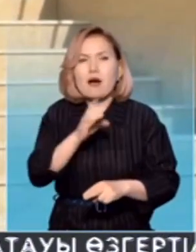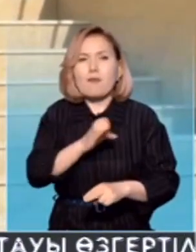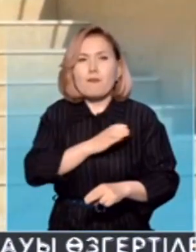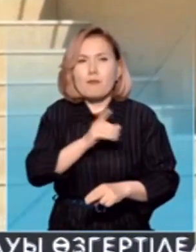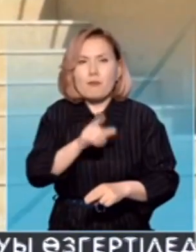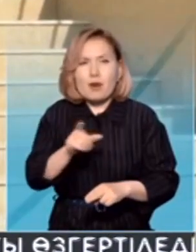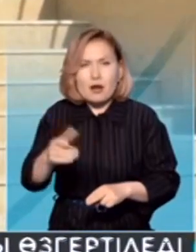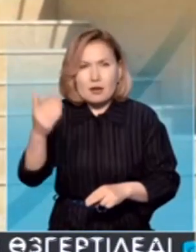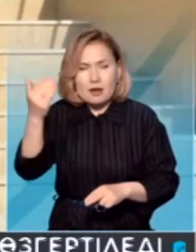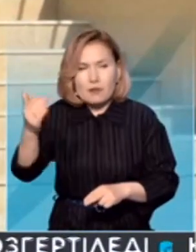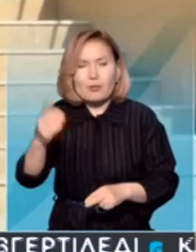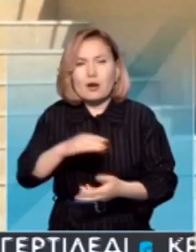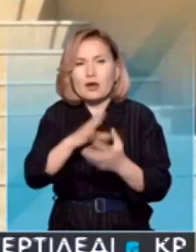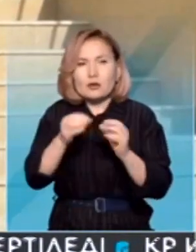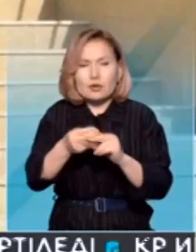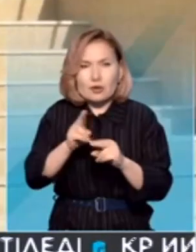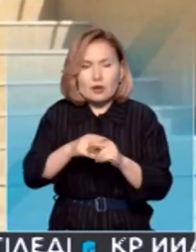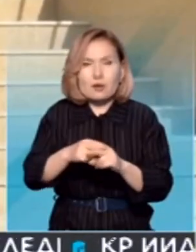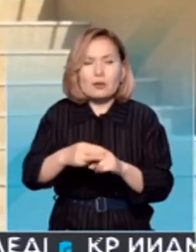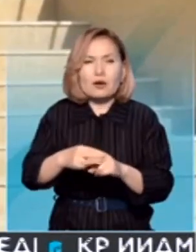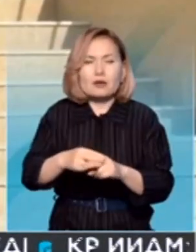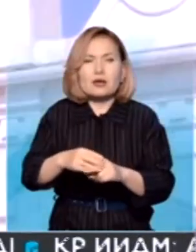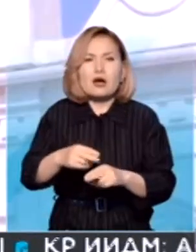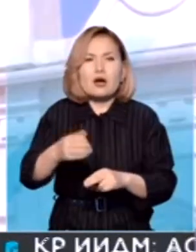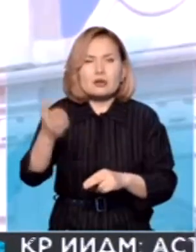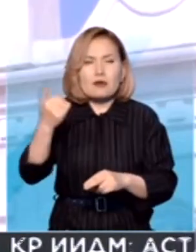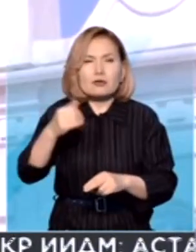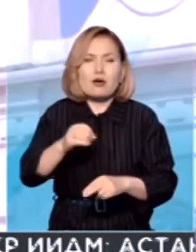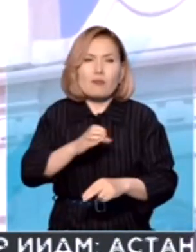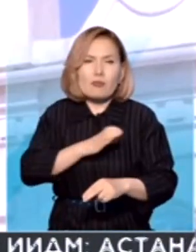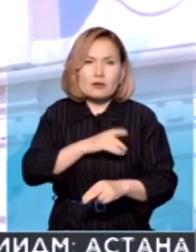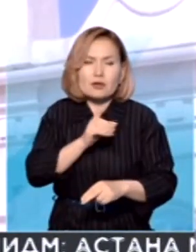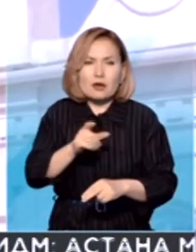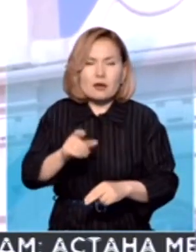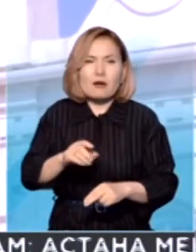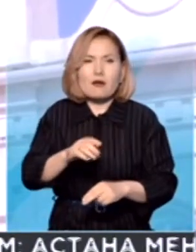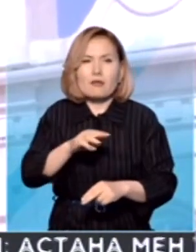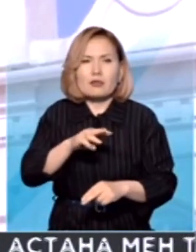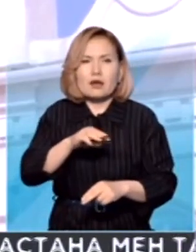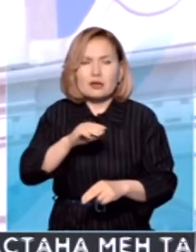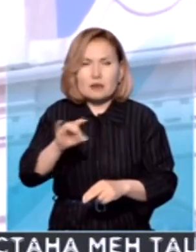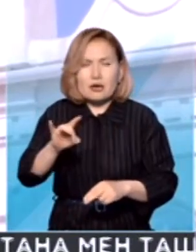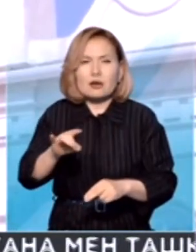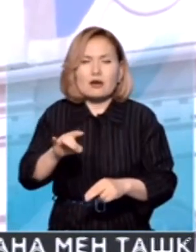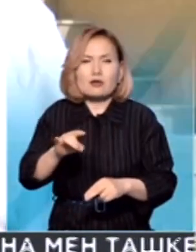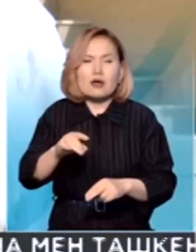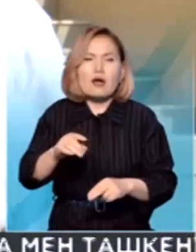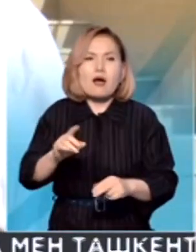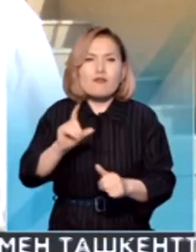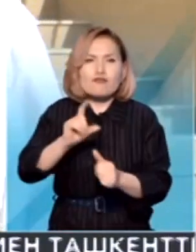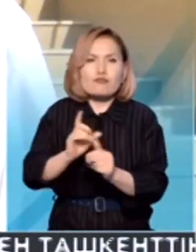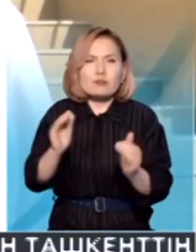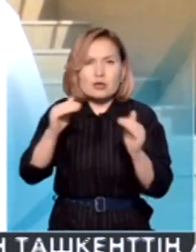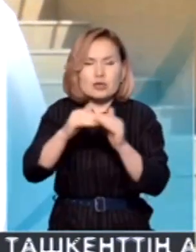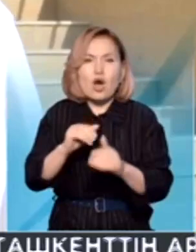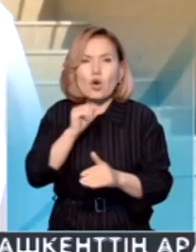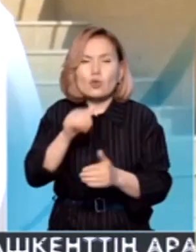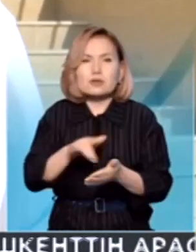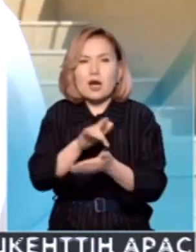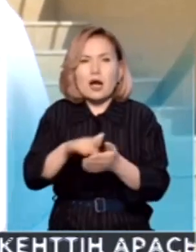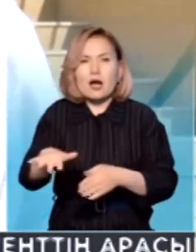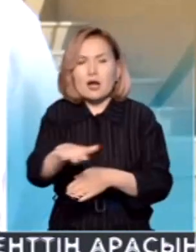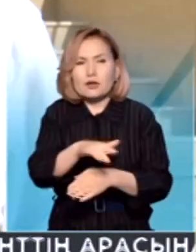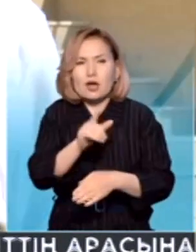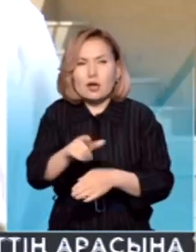ішінде Жаман шалдың Сумайылы деген болыс болған, Мінайдар болыс деген болған кәдімгі. Бұл мешіт осы Қостанай маңайында